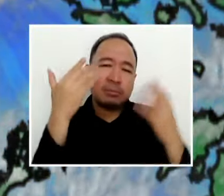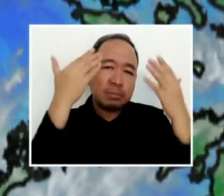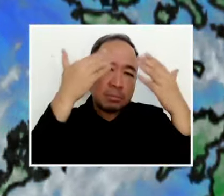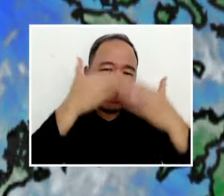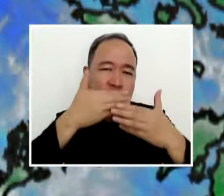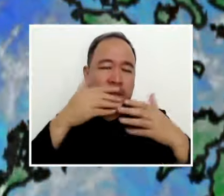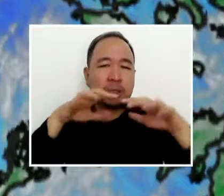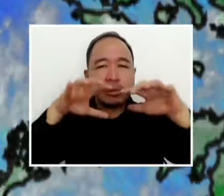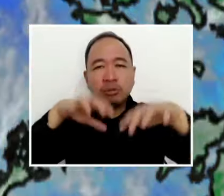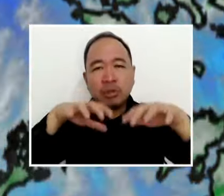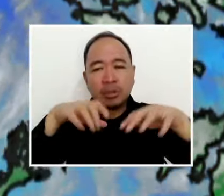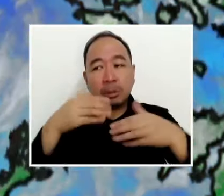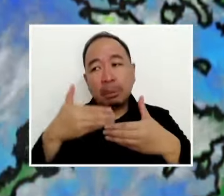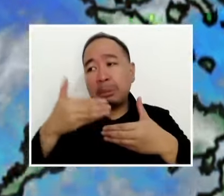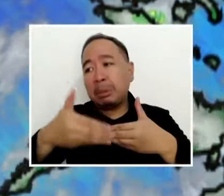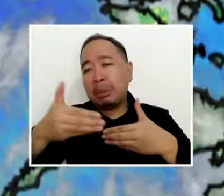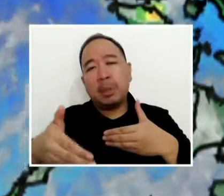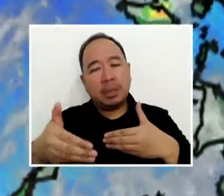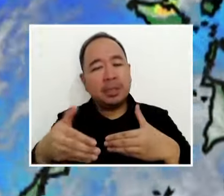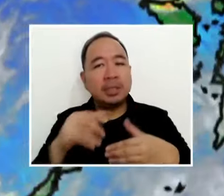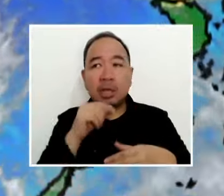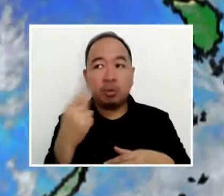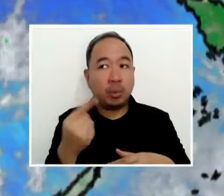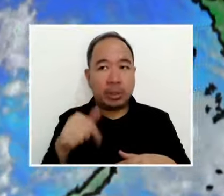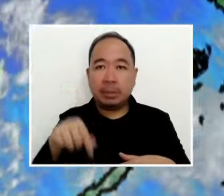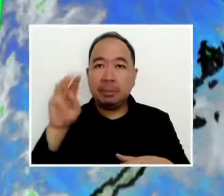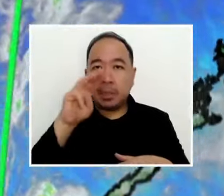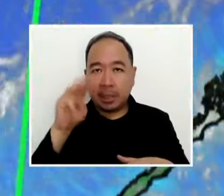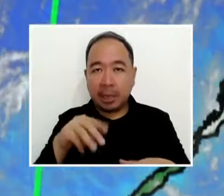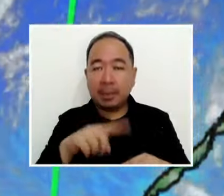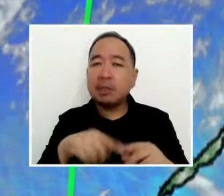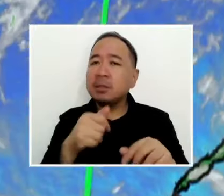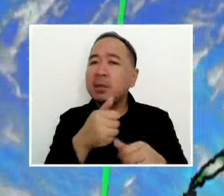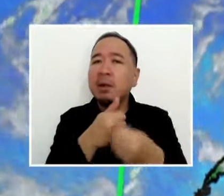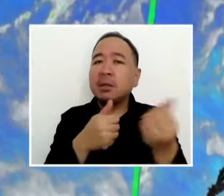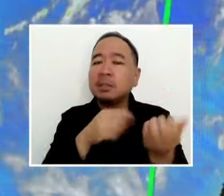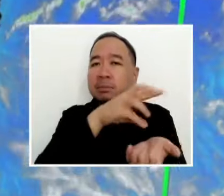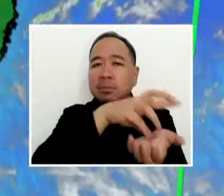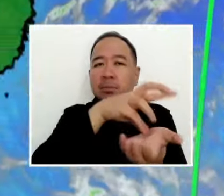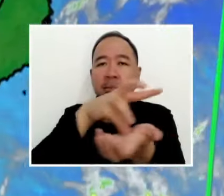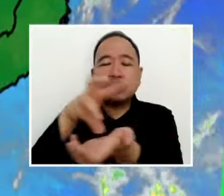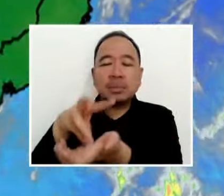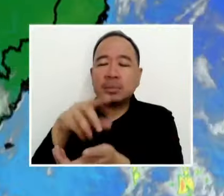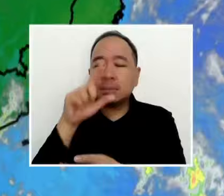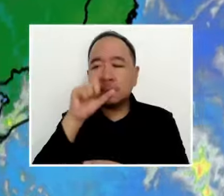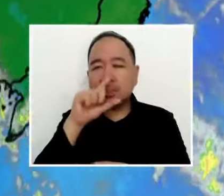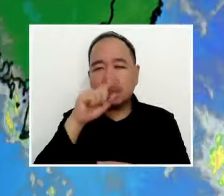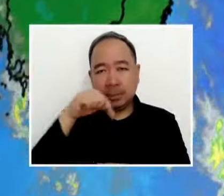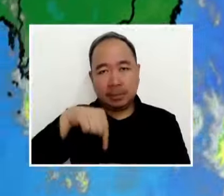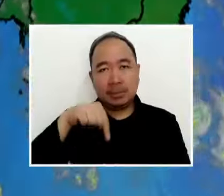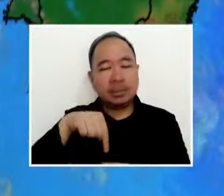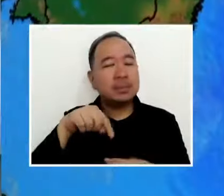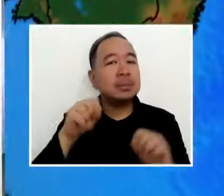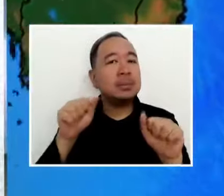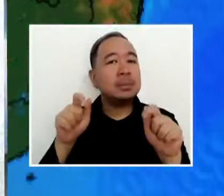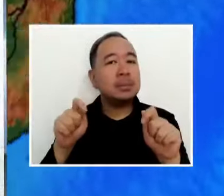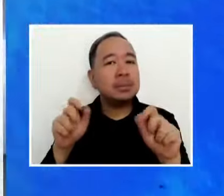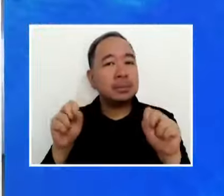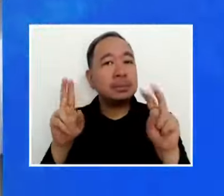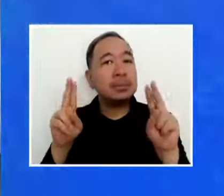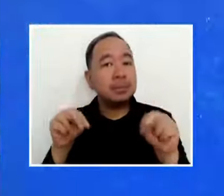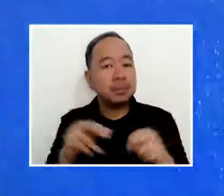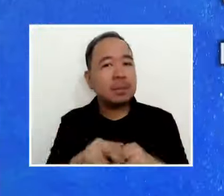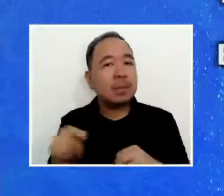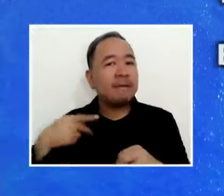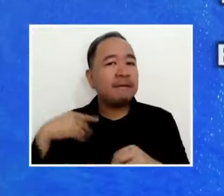sa mga susunod na araw, hindi po lang sa Metro Manila, pati sa ibang bahagi pa ng Luzon ngayong weekend. Nagpalamig pa ang